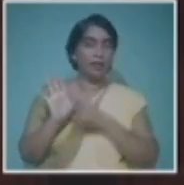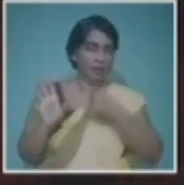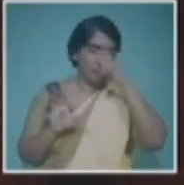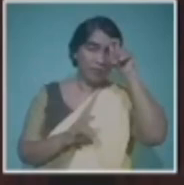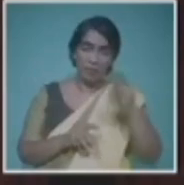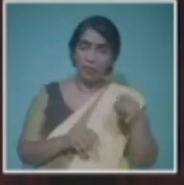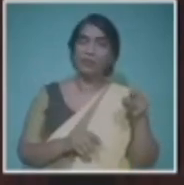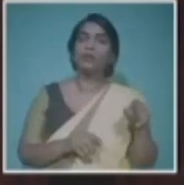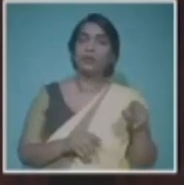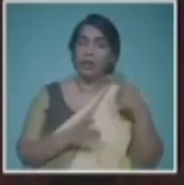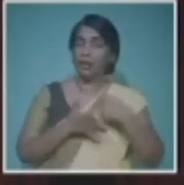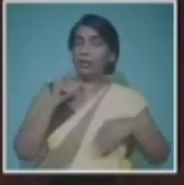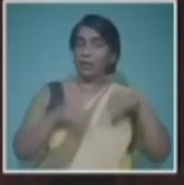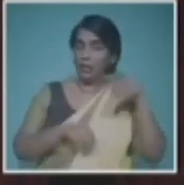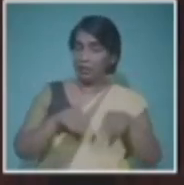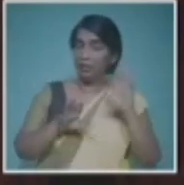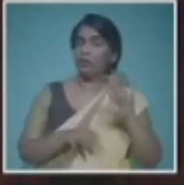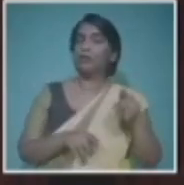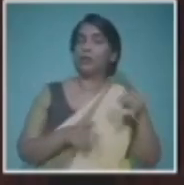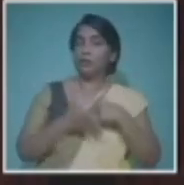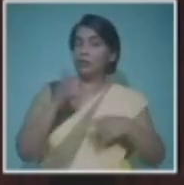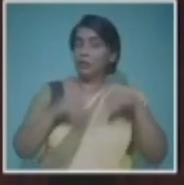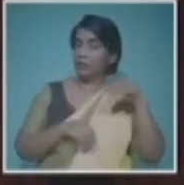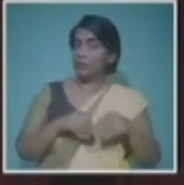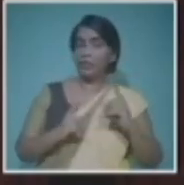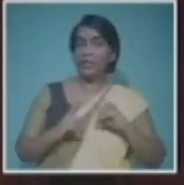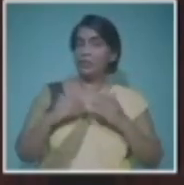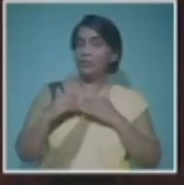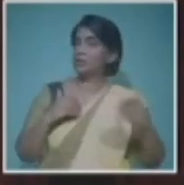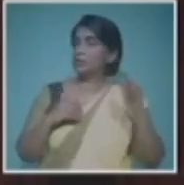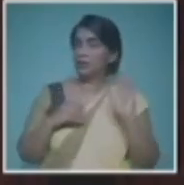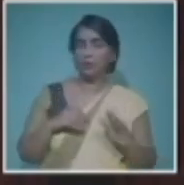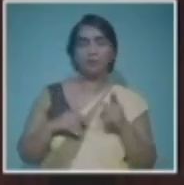මැතිතුමා ඔහුගේ දේශපාලනය තුලත් මම හිතන්නේ ඔහුගේ දේශපාලන ජීවිතේම ඉතාමත්